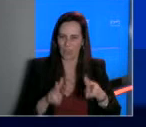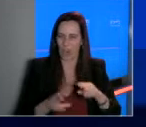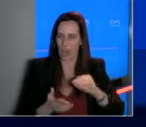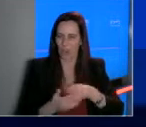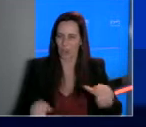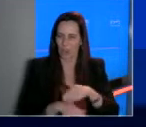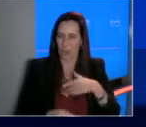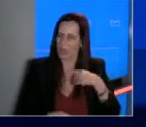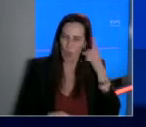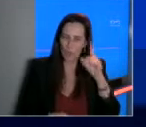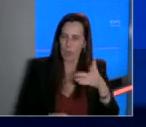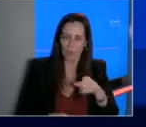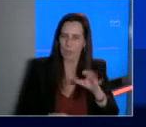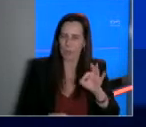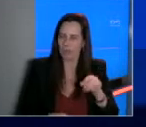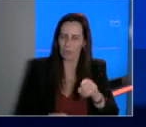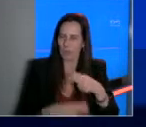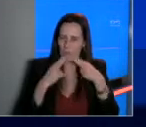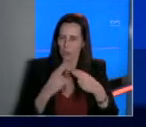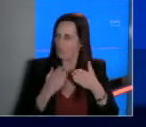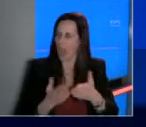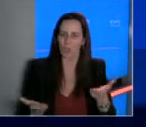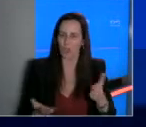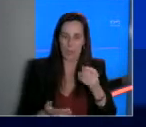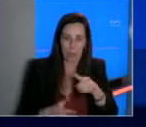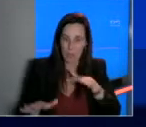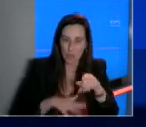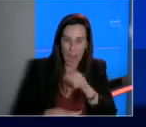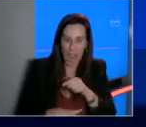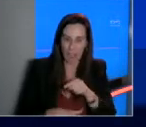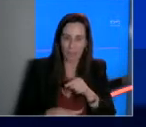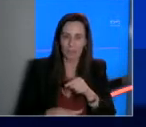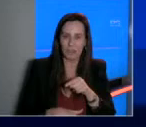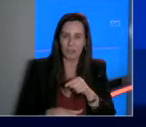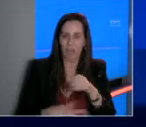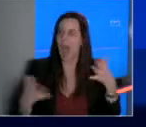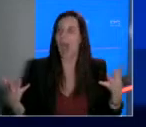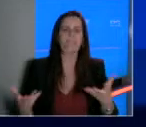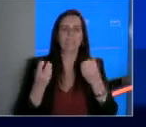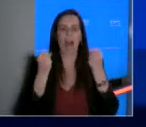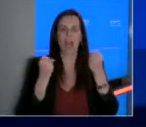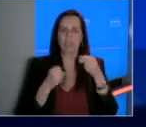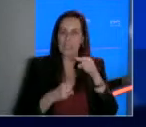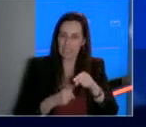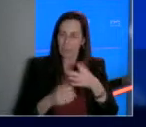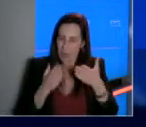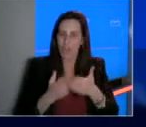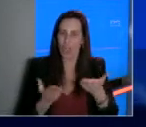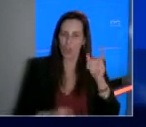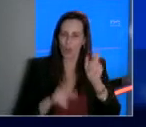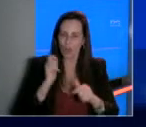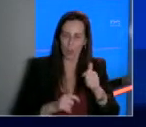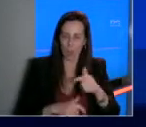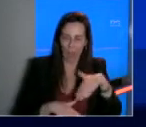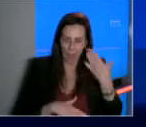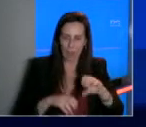לחתום, אני לא יודעת עד כמה באמת מדובר בפתרונות שיעזרו, והאם הממשלה הזו, ההצלה הגדולה הזו, זה מה שיעזור לאנשים